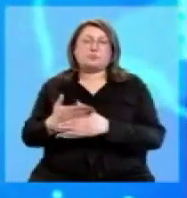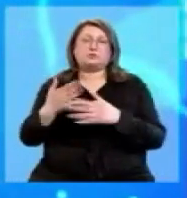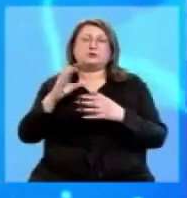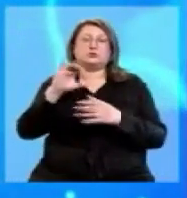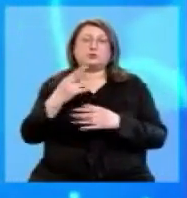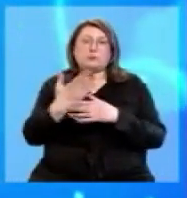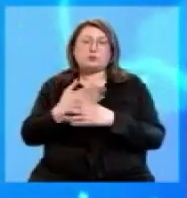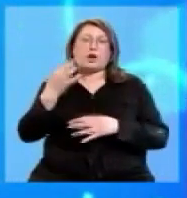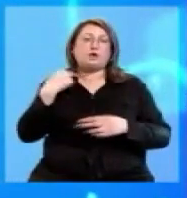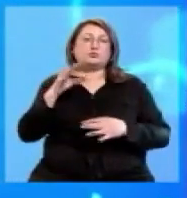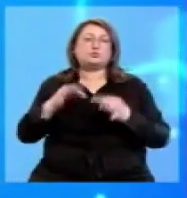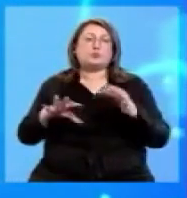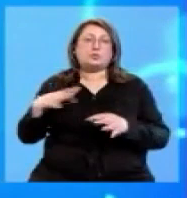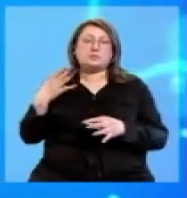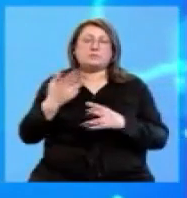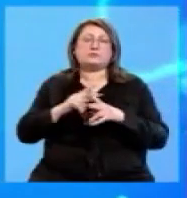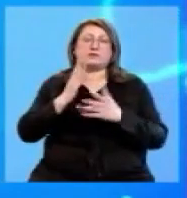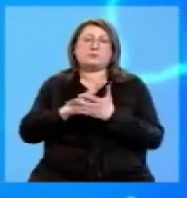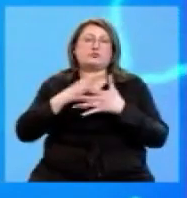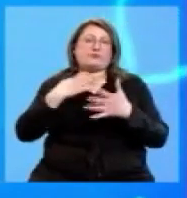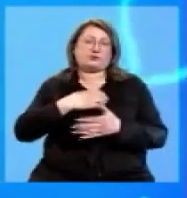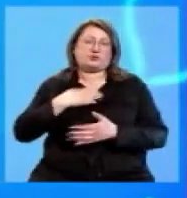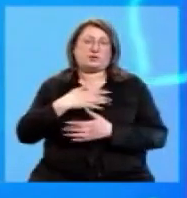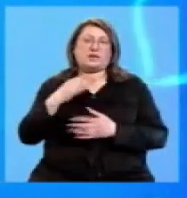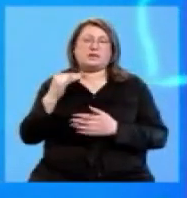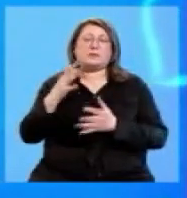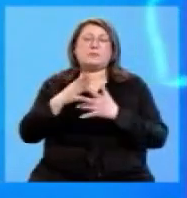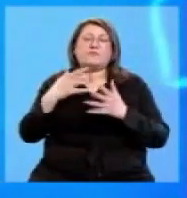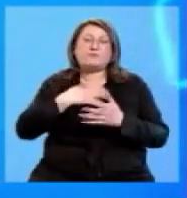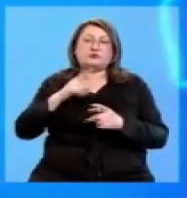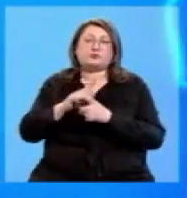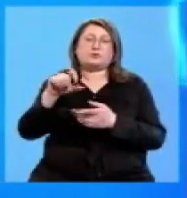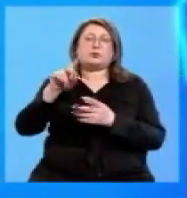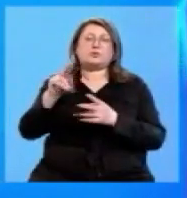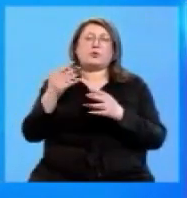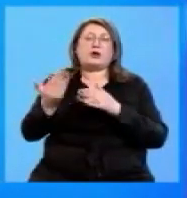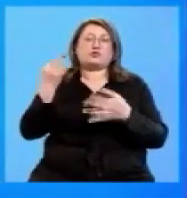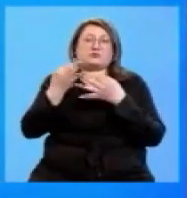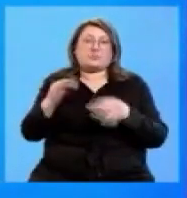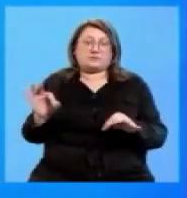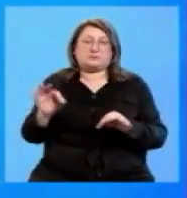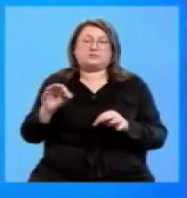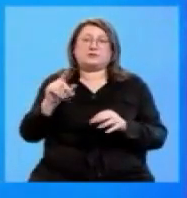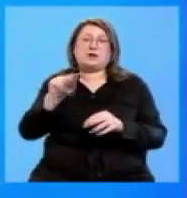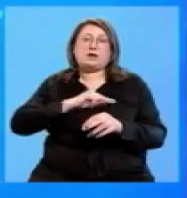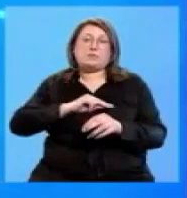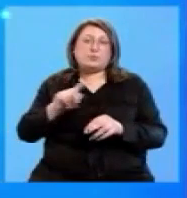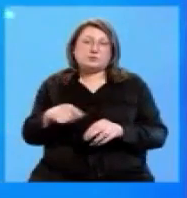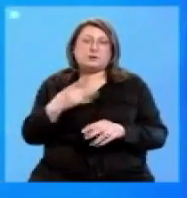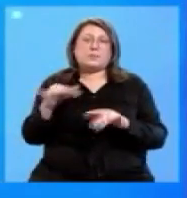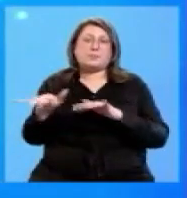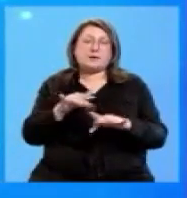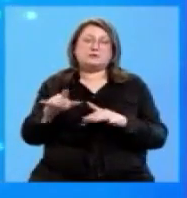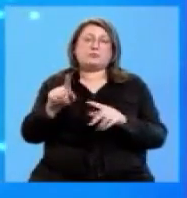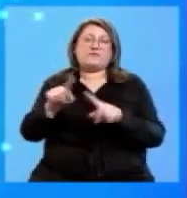ие. Шартты түрде бостандыққа шыққан жазасын өтеушілер оқшауланбай, оларды түзеу үшін қоғамдық жұмыстарға ғана емес,